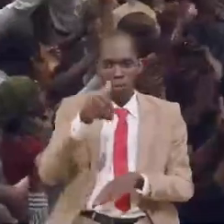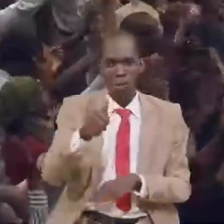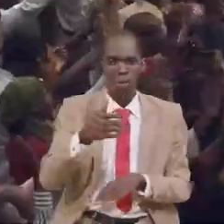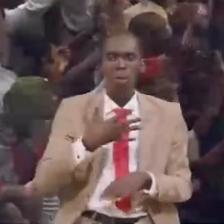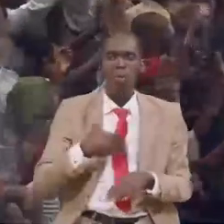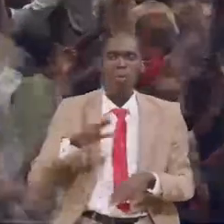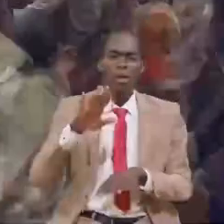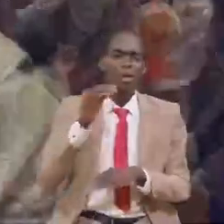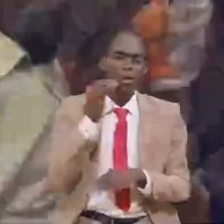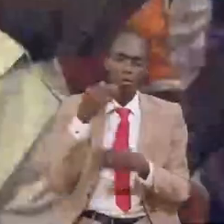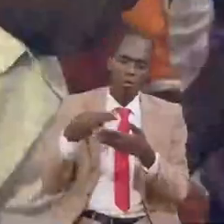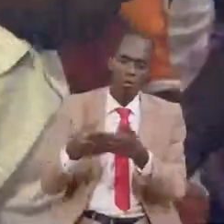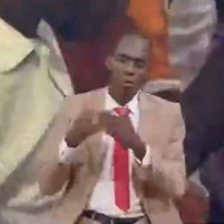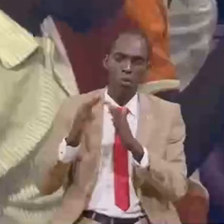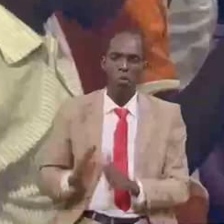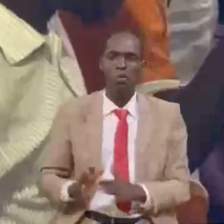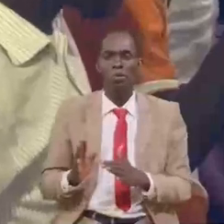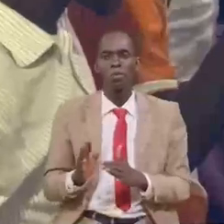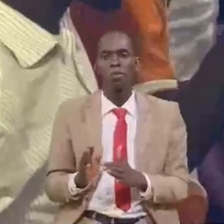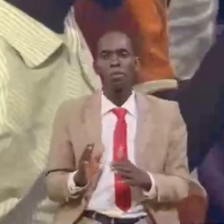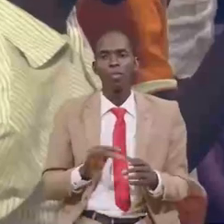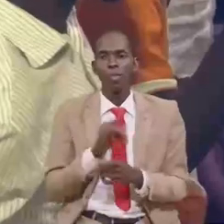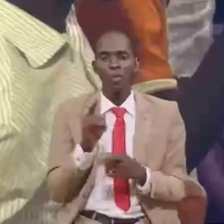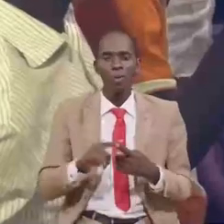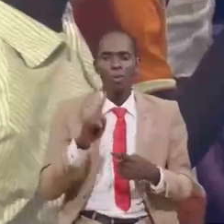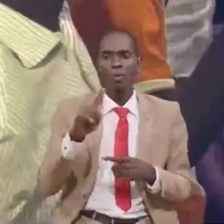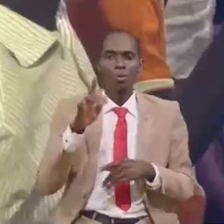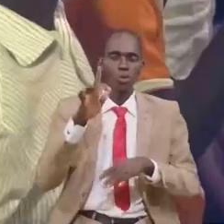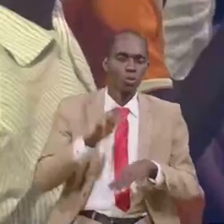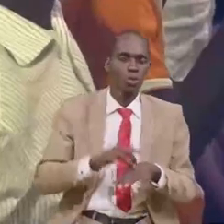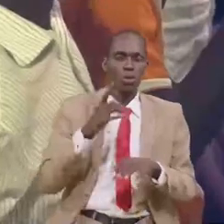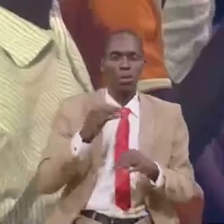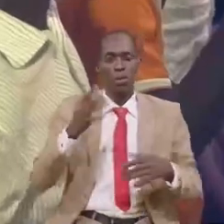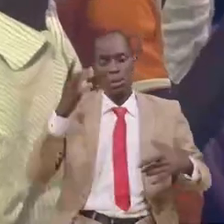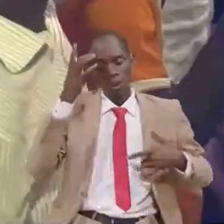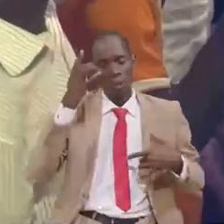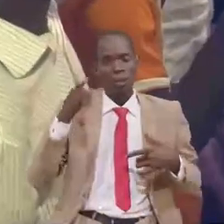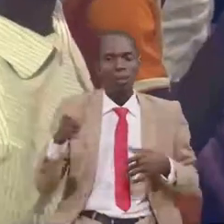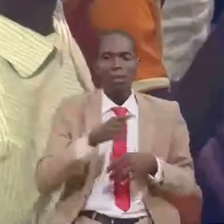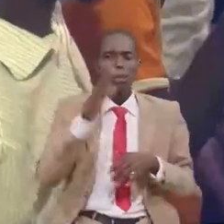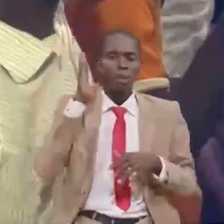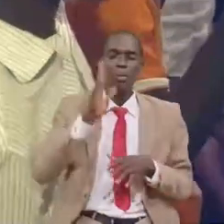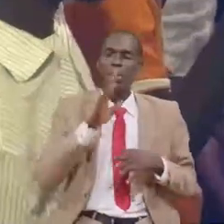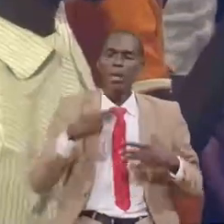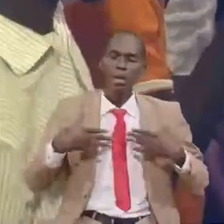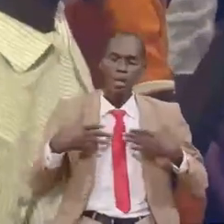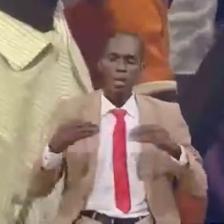sur vos voisins. Lorsque vous imposez la main aux malades, ils seront guéris.